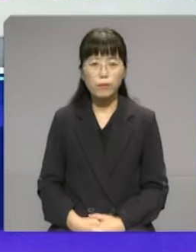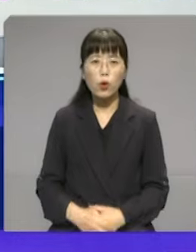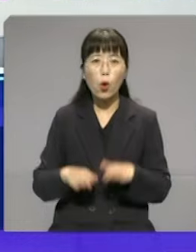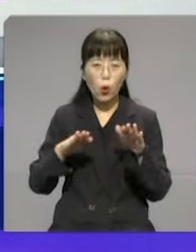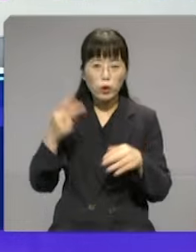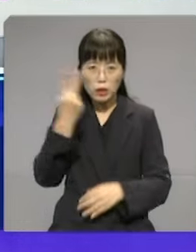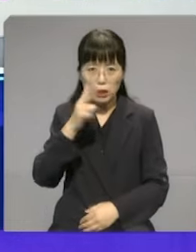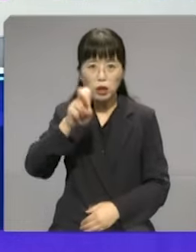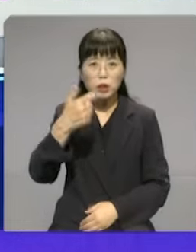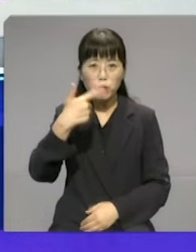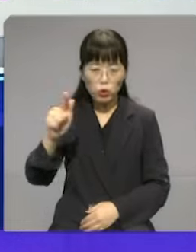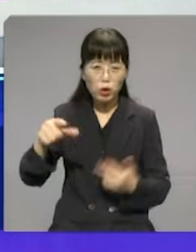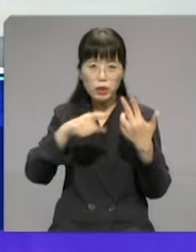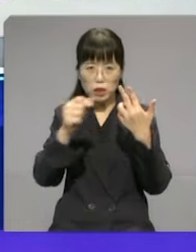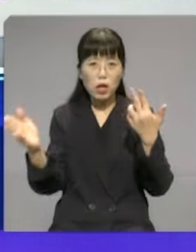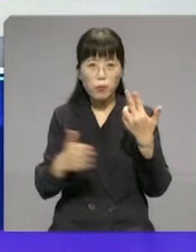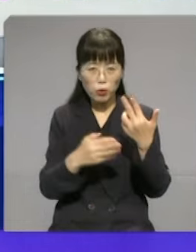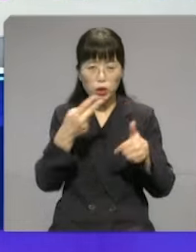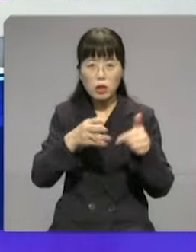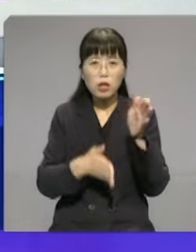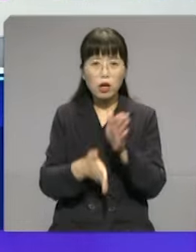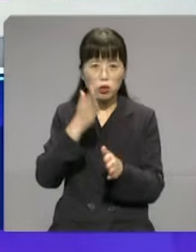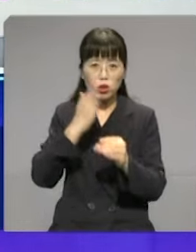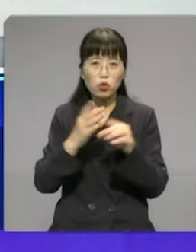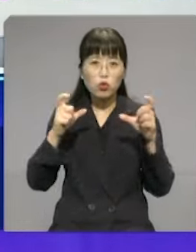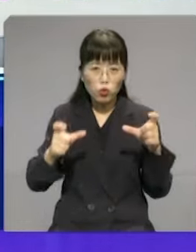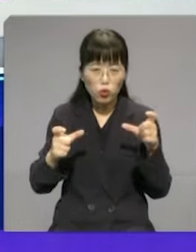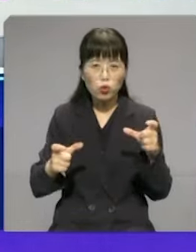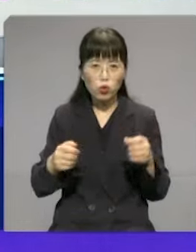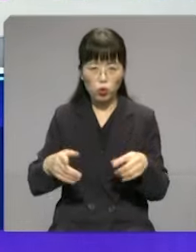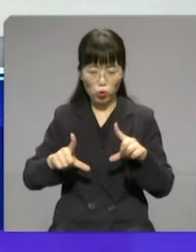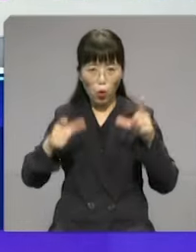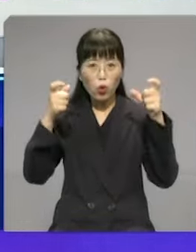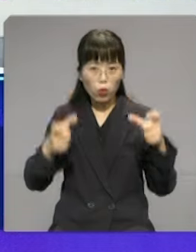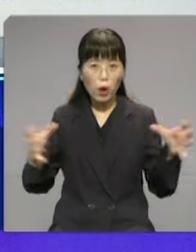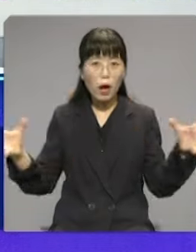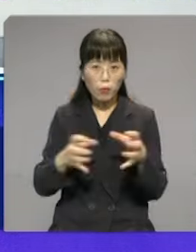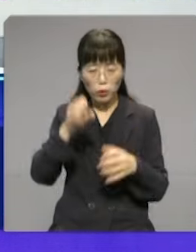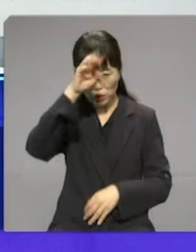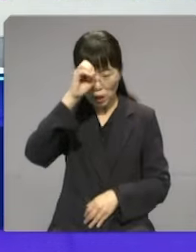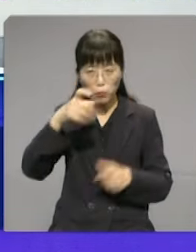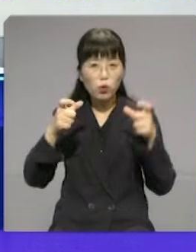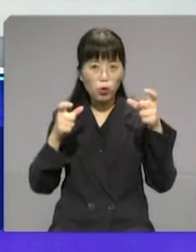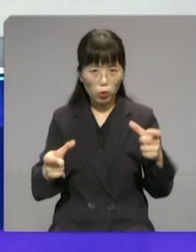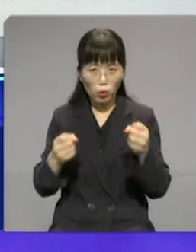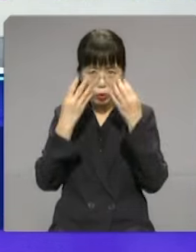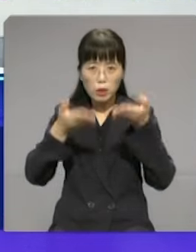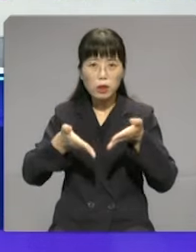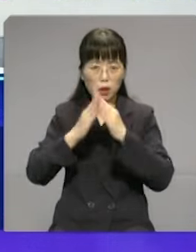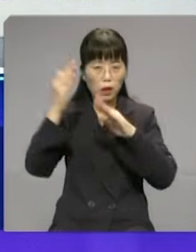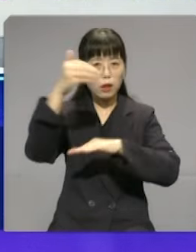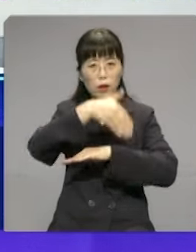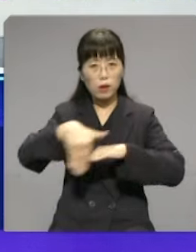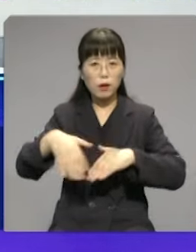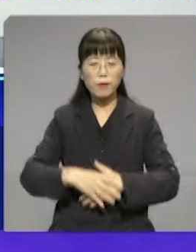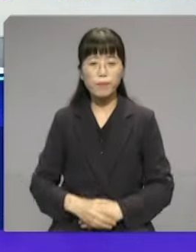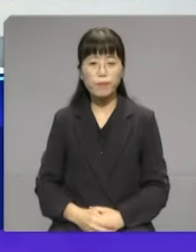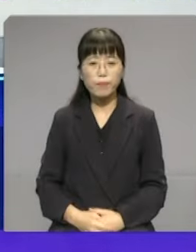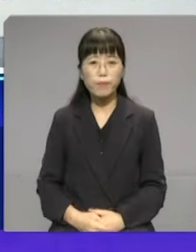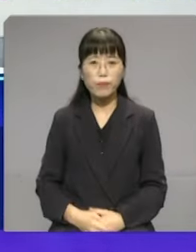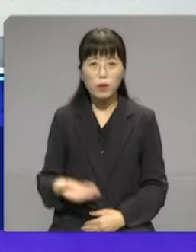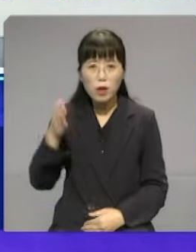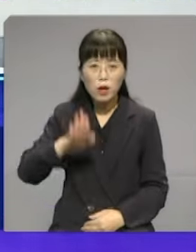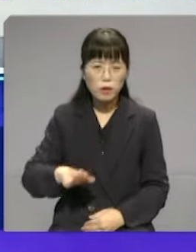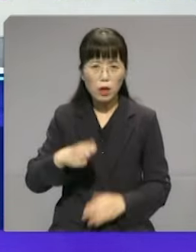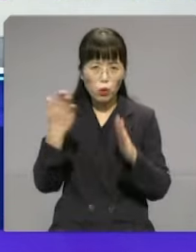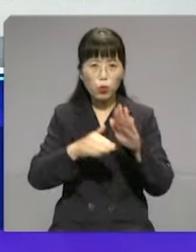네, 오는 2026년 7월부터 인천시 중구 내륙과 동구가 합쳐진 재물포구가 신설될 전망인데요.